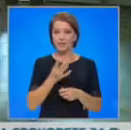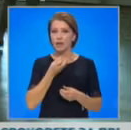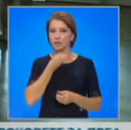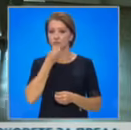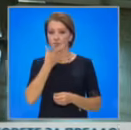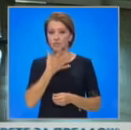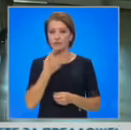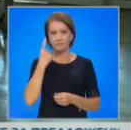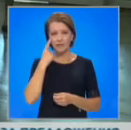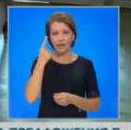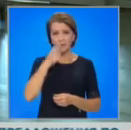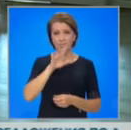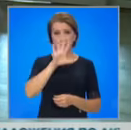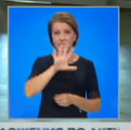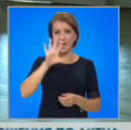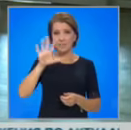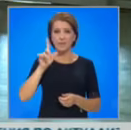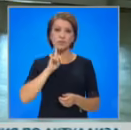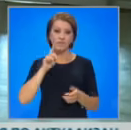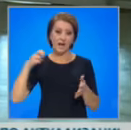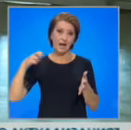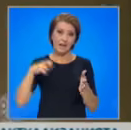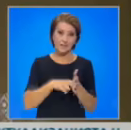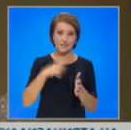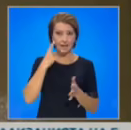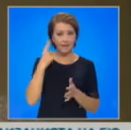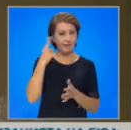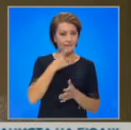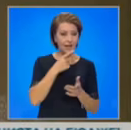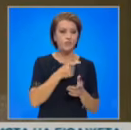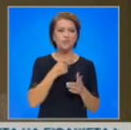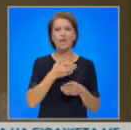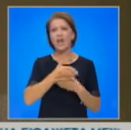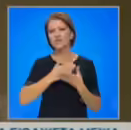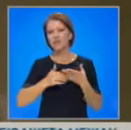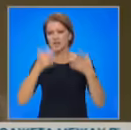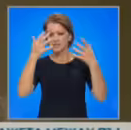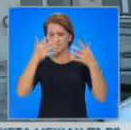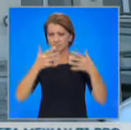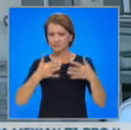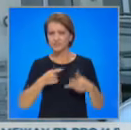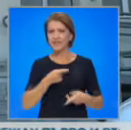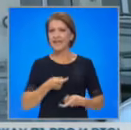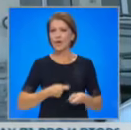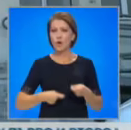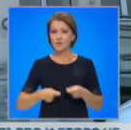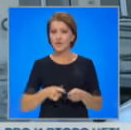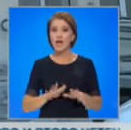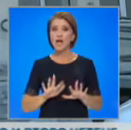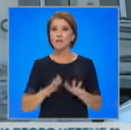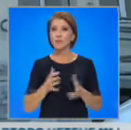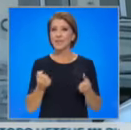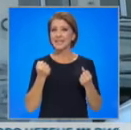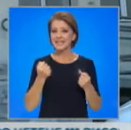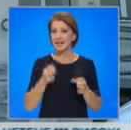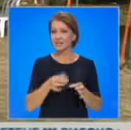по 55 души регистрирани с COVID на ден. Това е само част от статистиката в област Търговище. Според РЗИ, основната причина